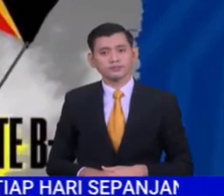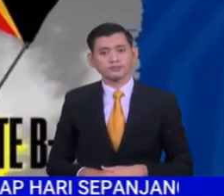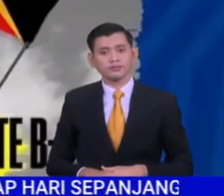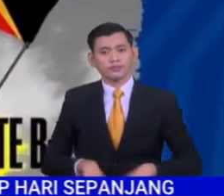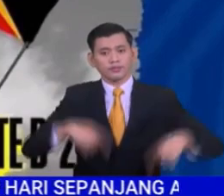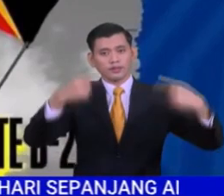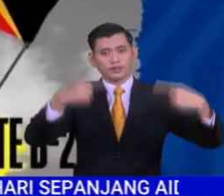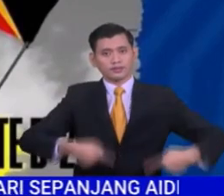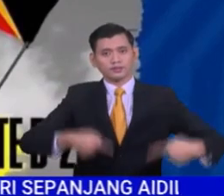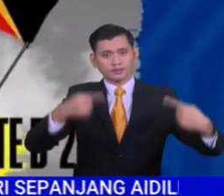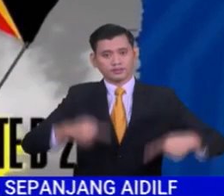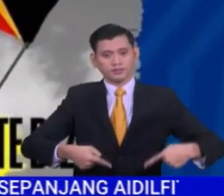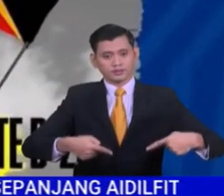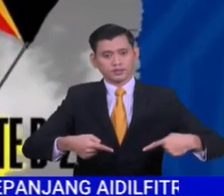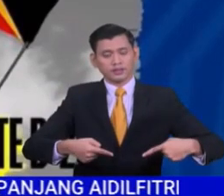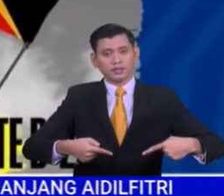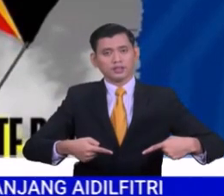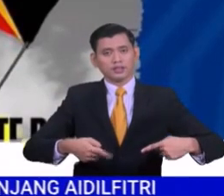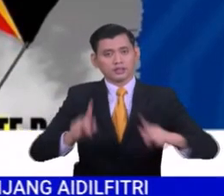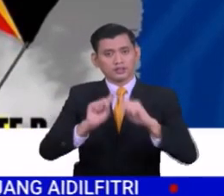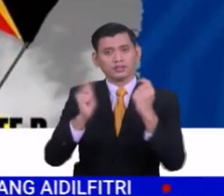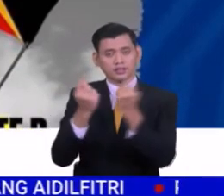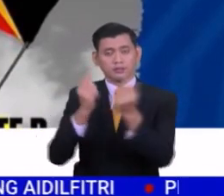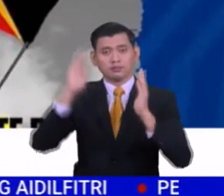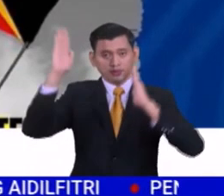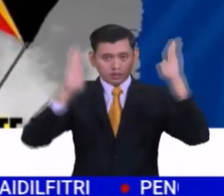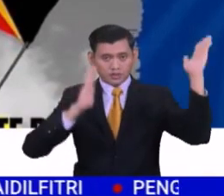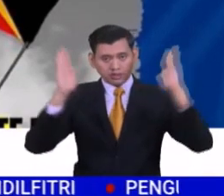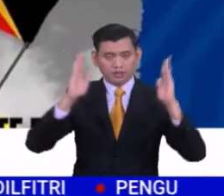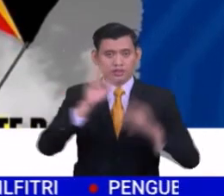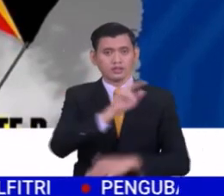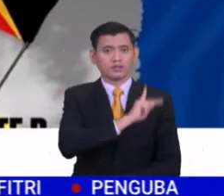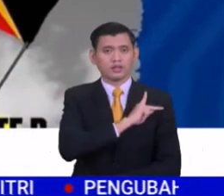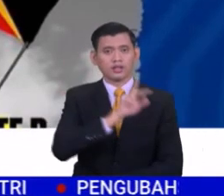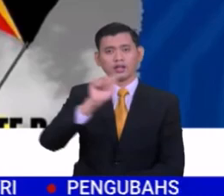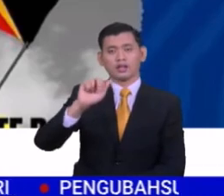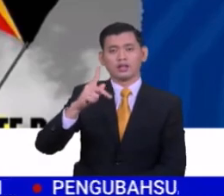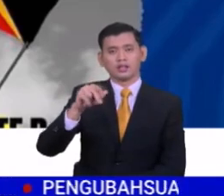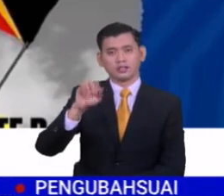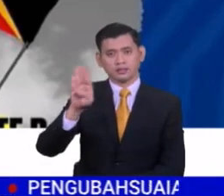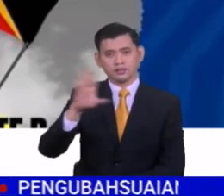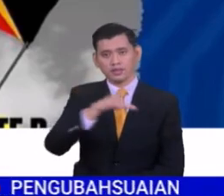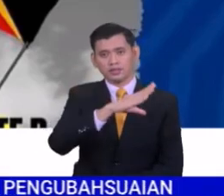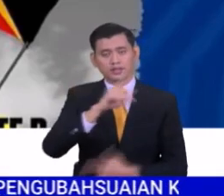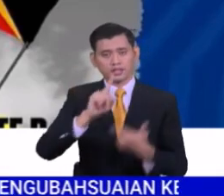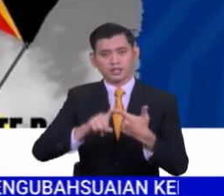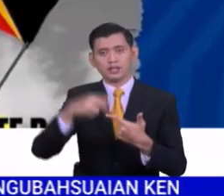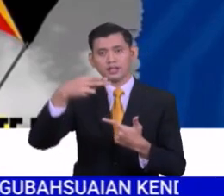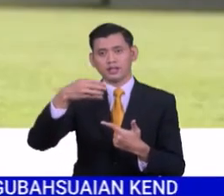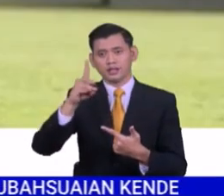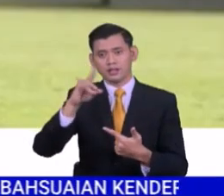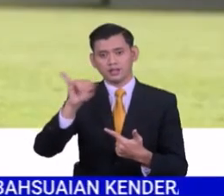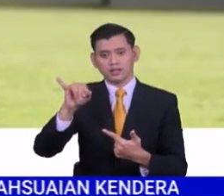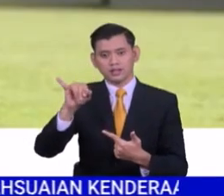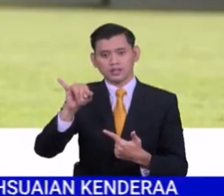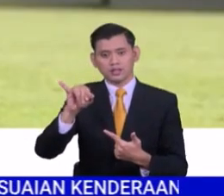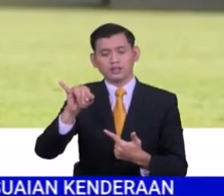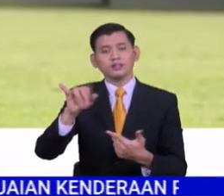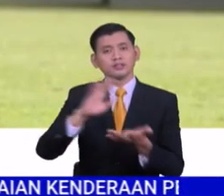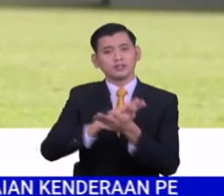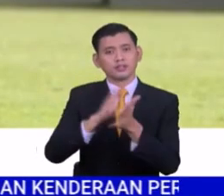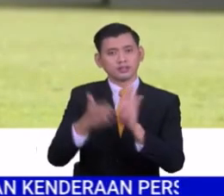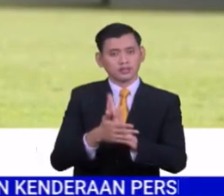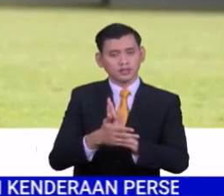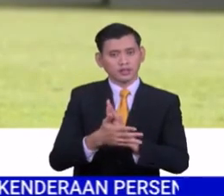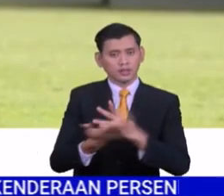Pada aksi persahabatan pertama tersebut, pasukan negara diketuai Nik Akif Syahiran Nikmat dan Muhammad Hadi Fayyan Abdul Razak diletak